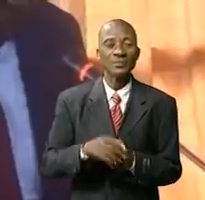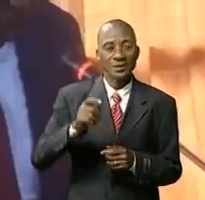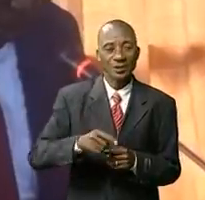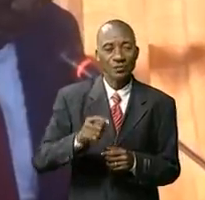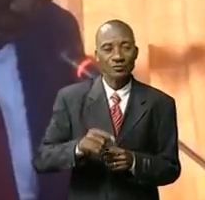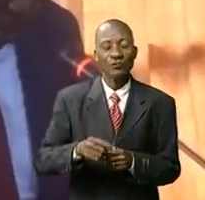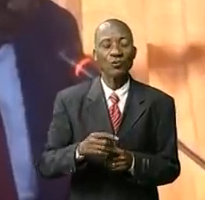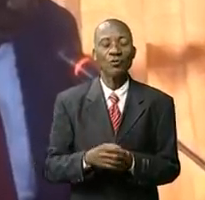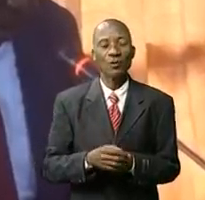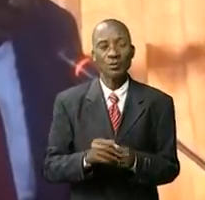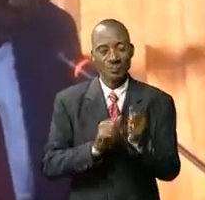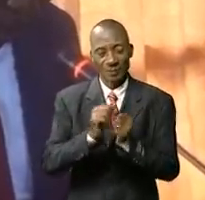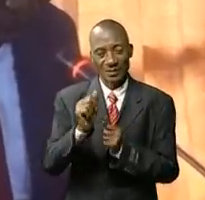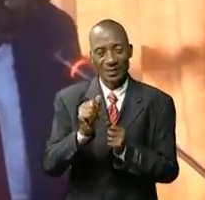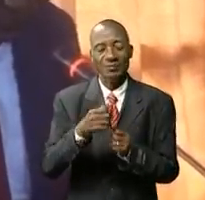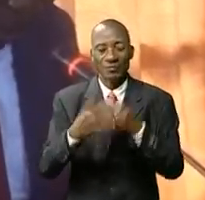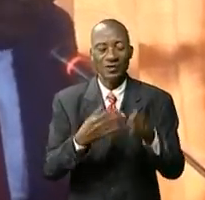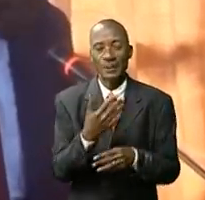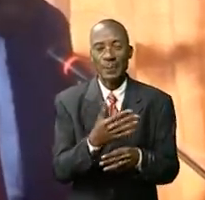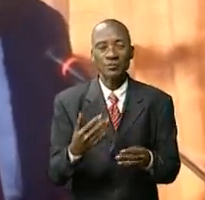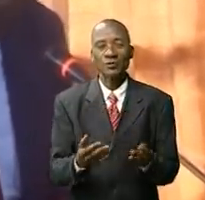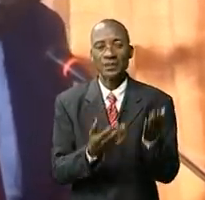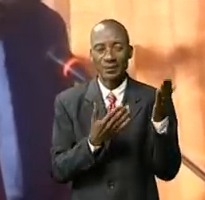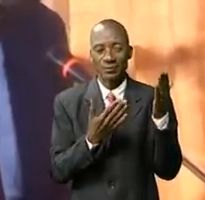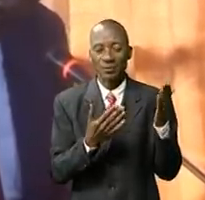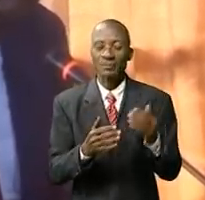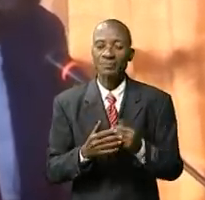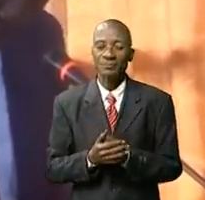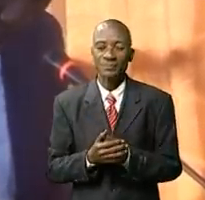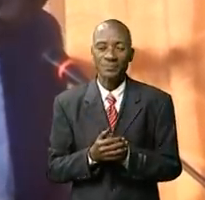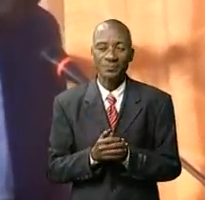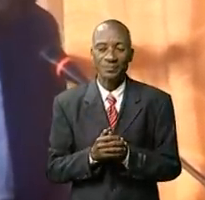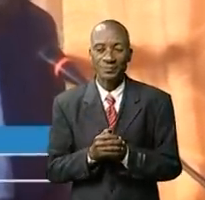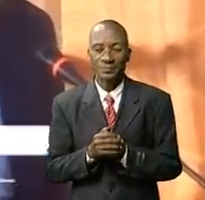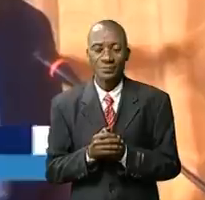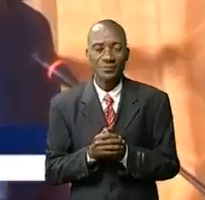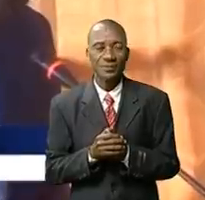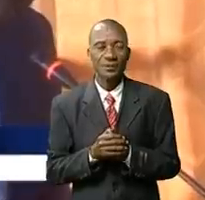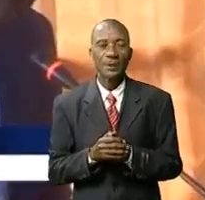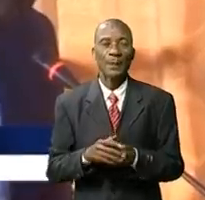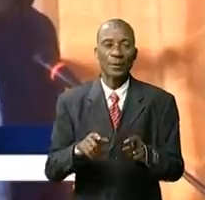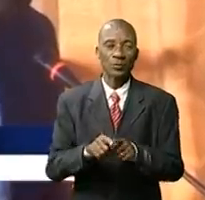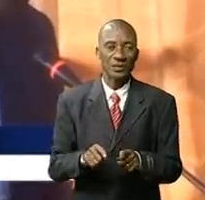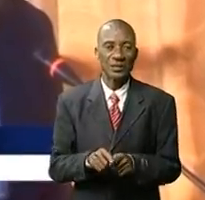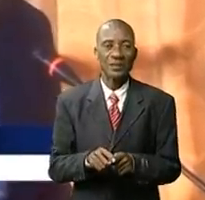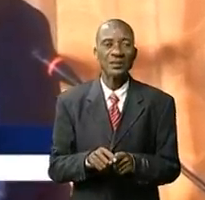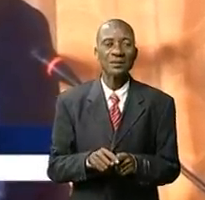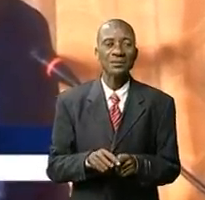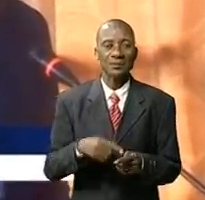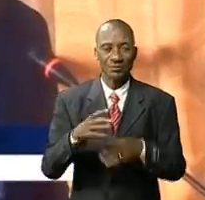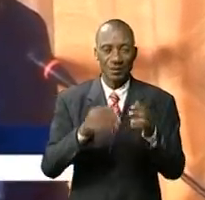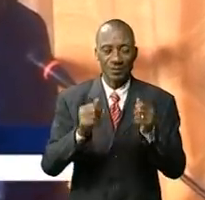les diversités. Tertio, d'obtenir l'adhésion de l'ensemble de la population ainsi que des